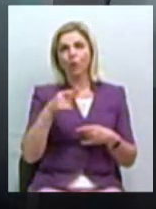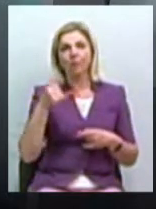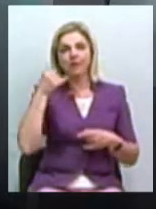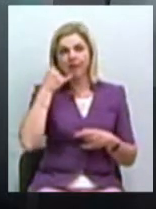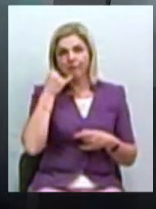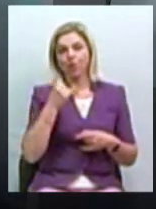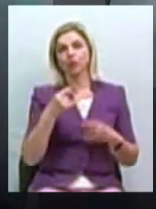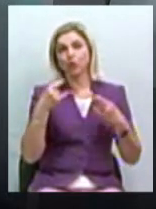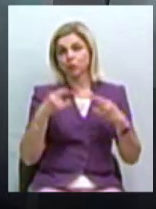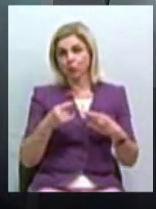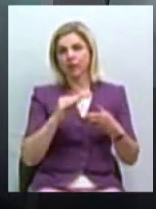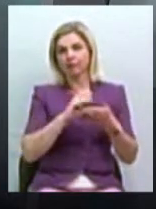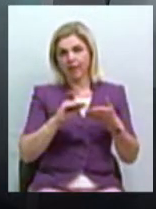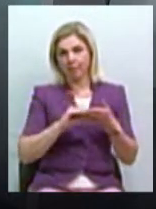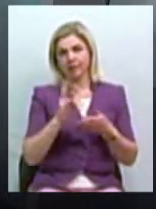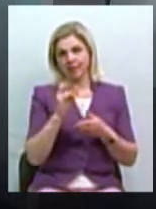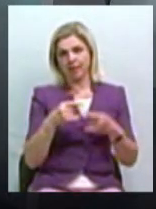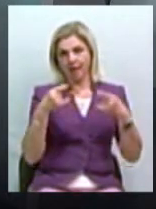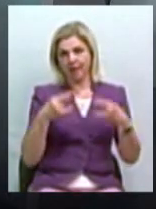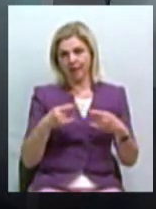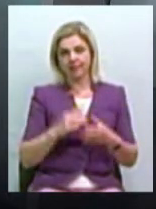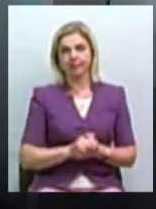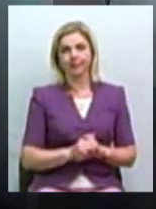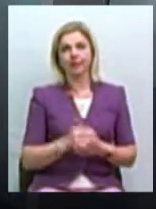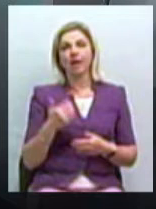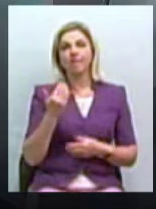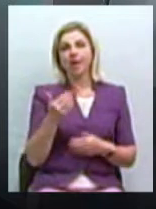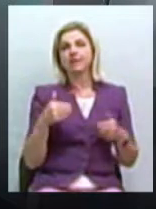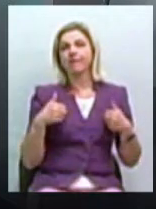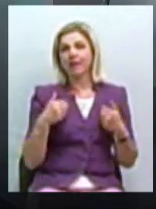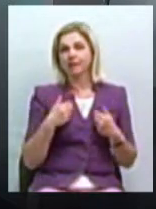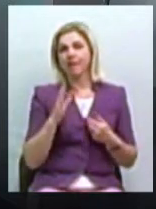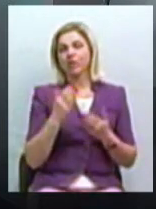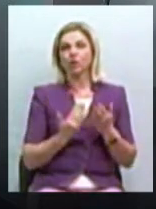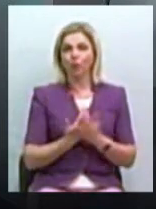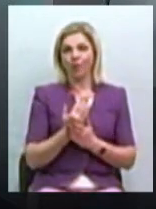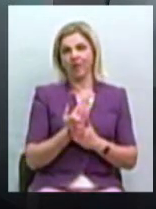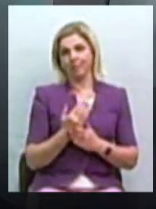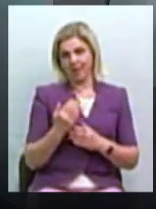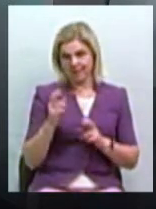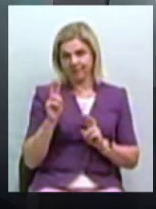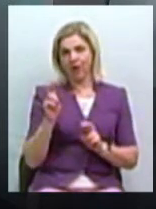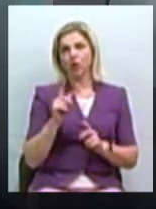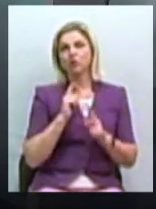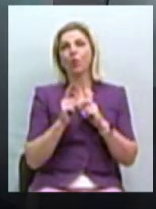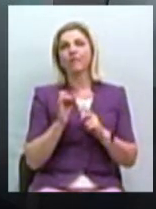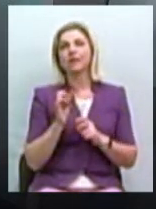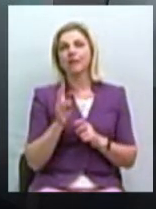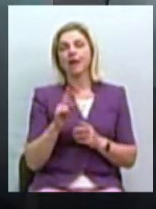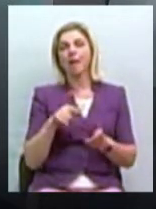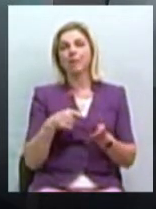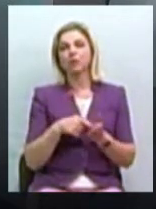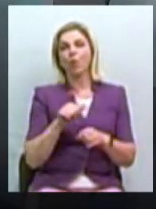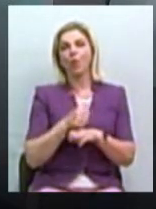76-92-33. Денис, а ми вас вітаємо в вашому новому, так скажемо, званні речник міського